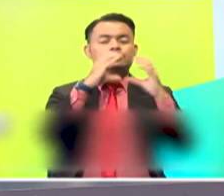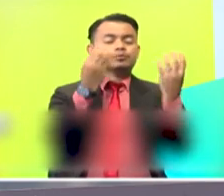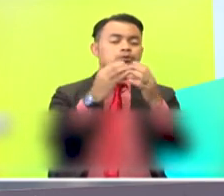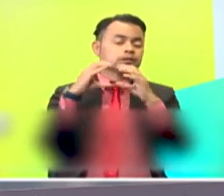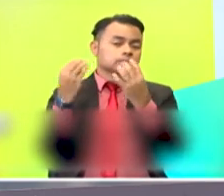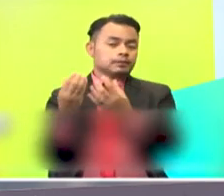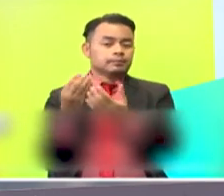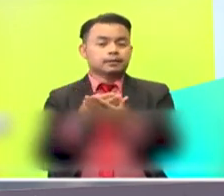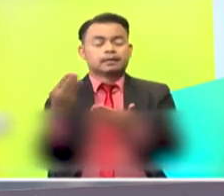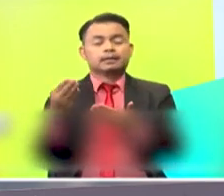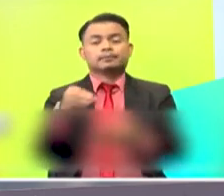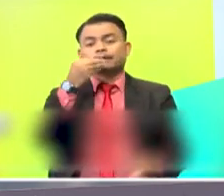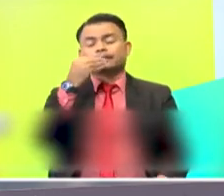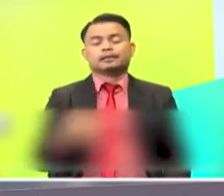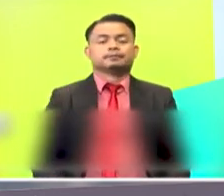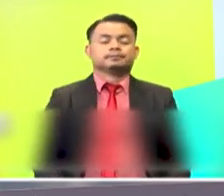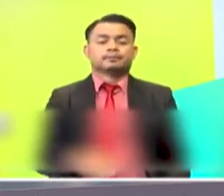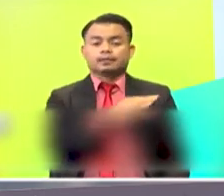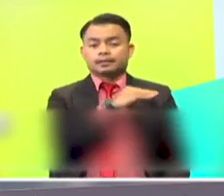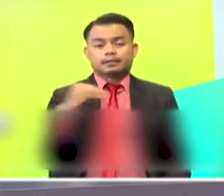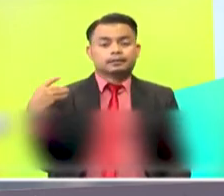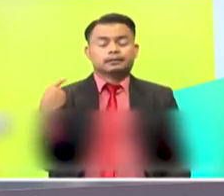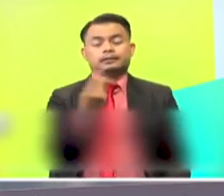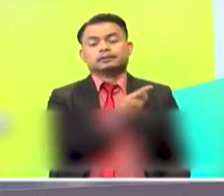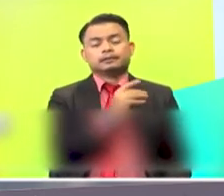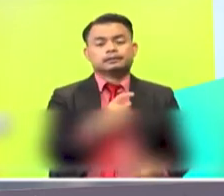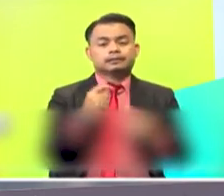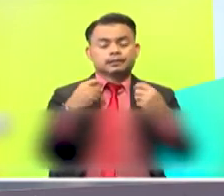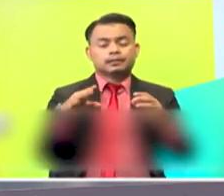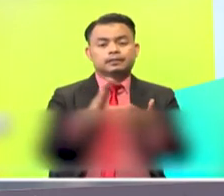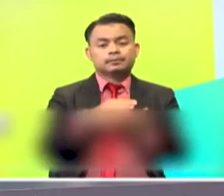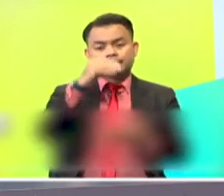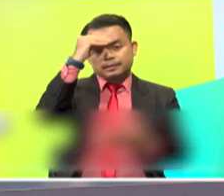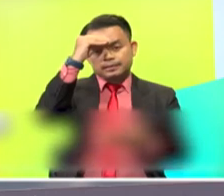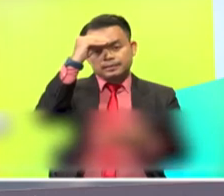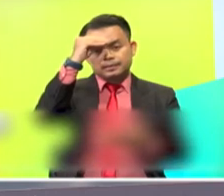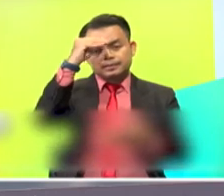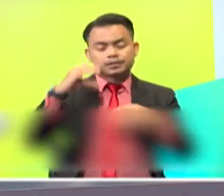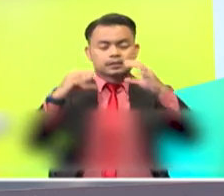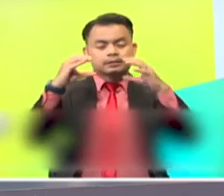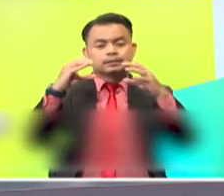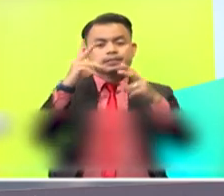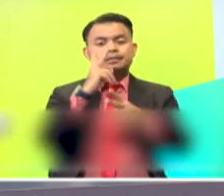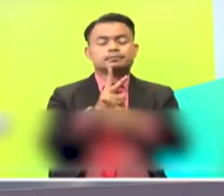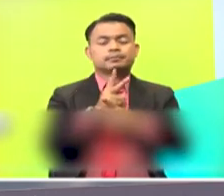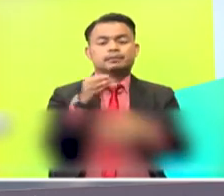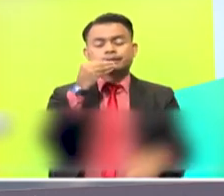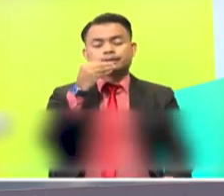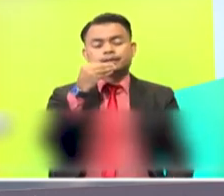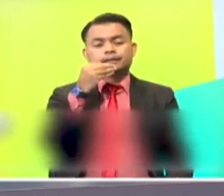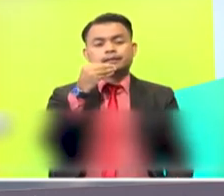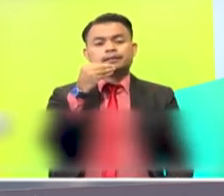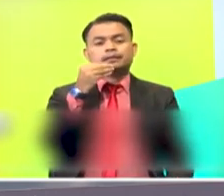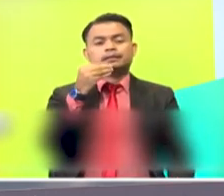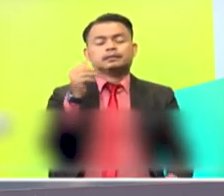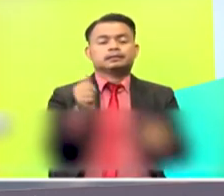kita telah mempelajari bagaimana cara menyimpan bahan makanan dengan Betul apa yang kita pelajari hari ini adalah